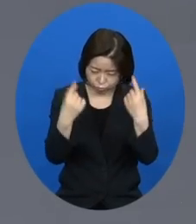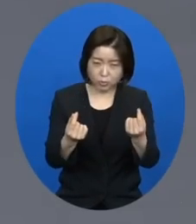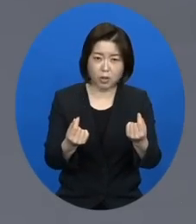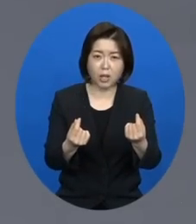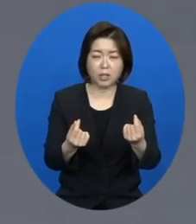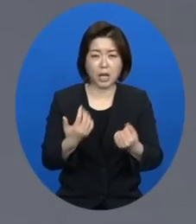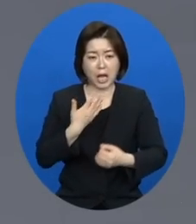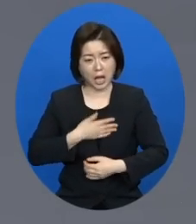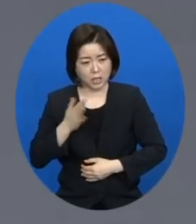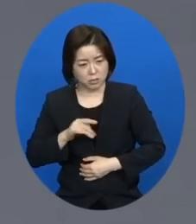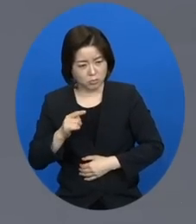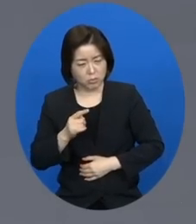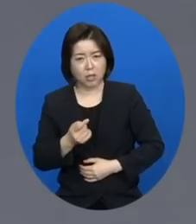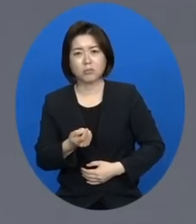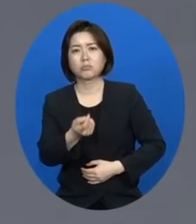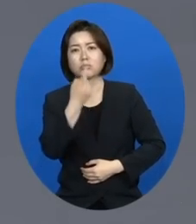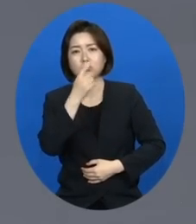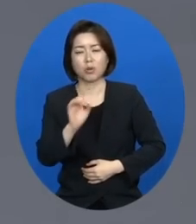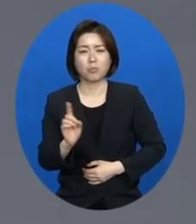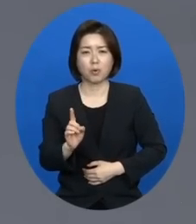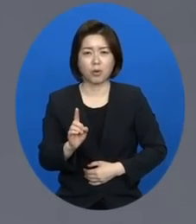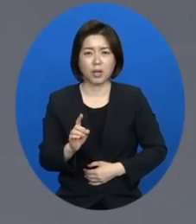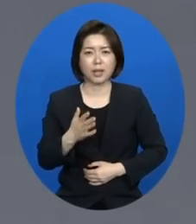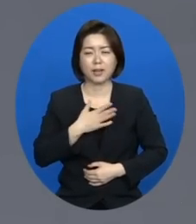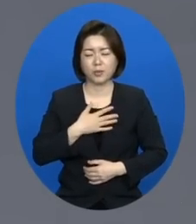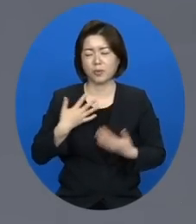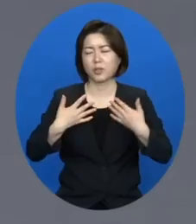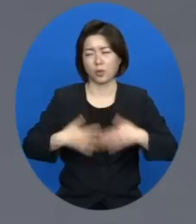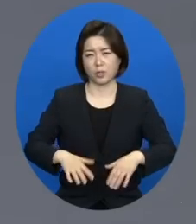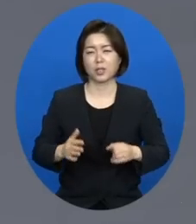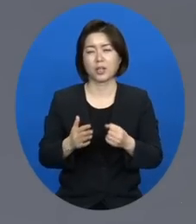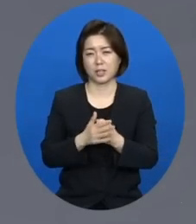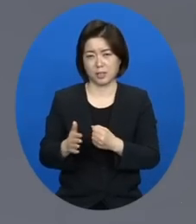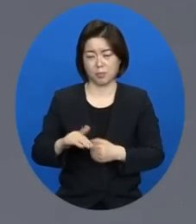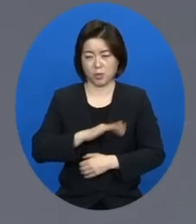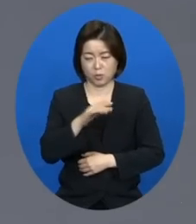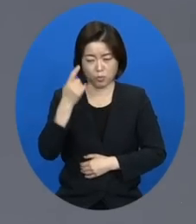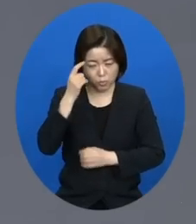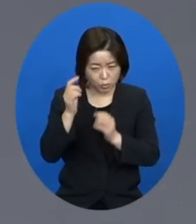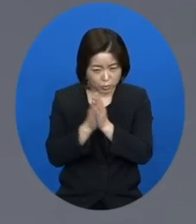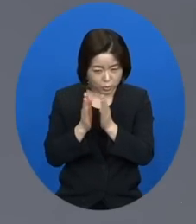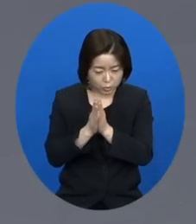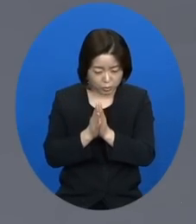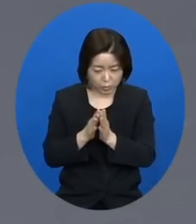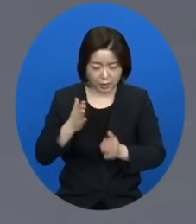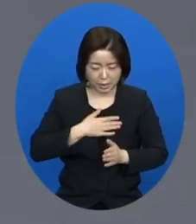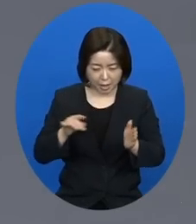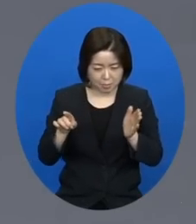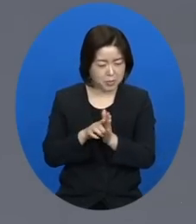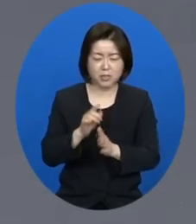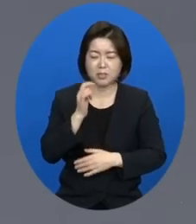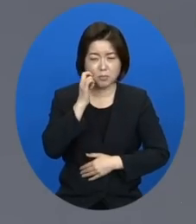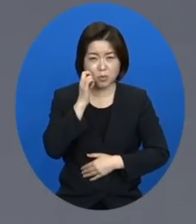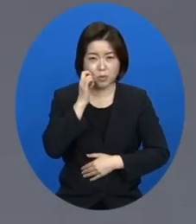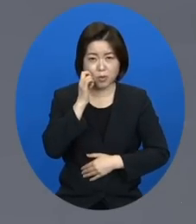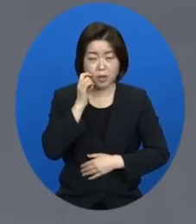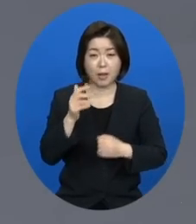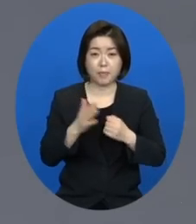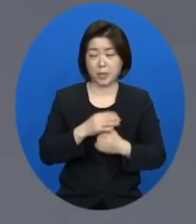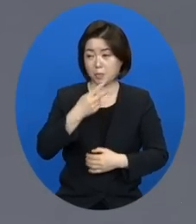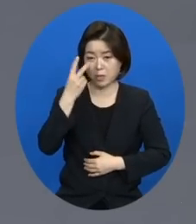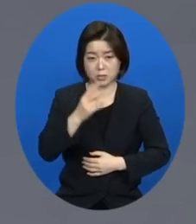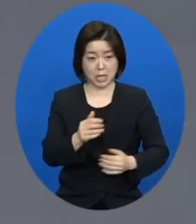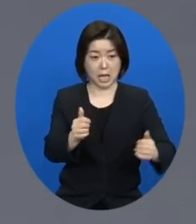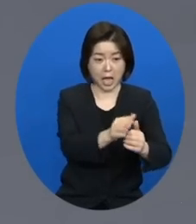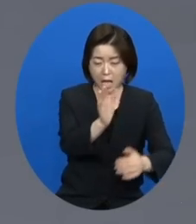왜 알고도 당합니까? 우리는 연약하기 때문에 우리 스스로 믿을 수가 없는 거예요. 그래서 요셉은 함께 있지도